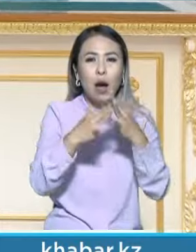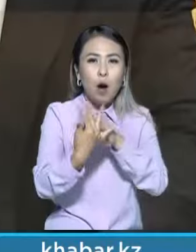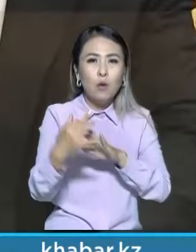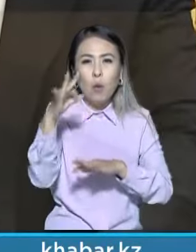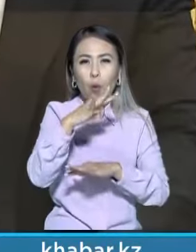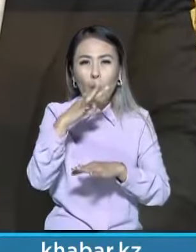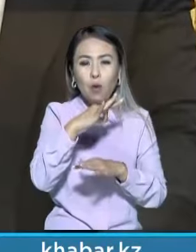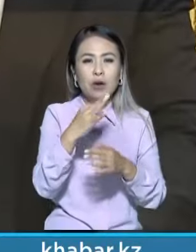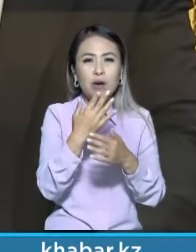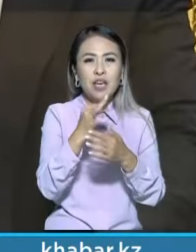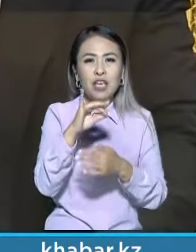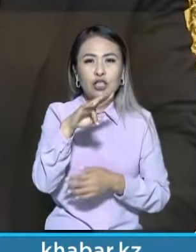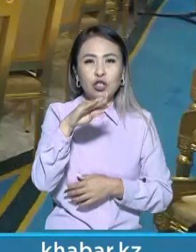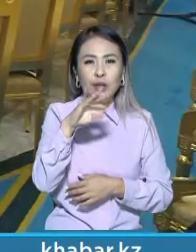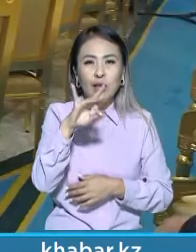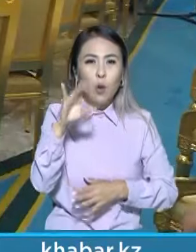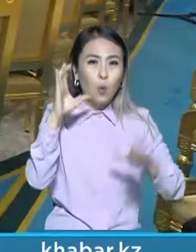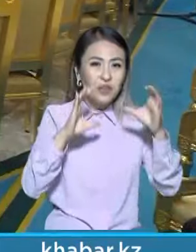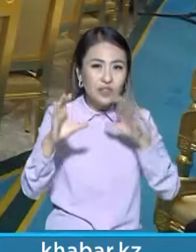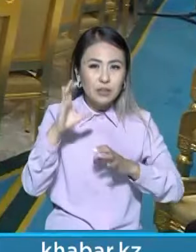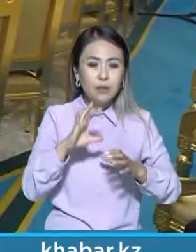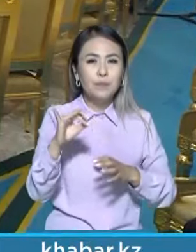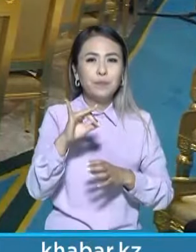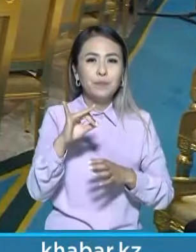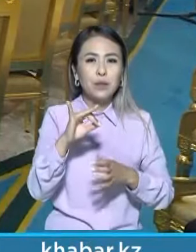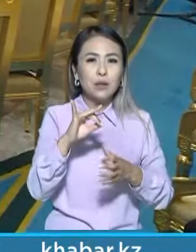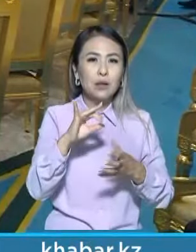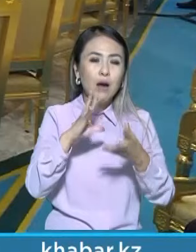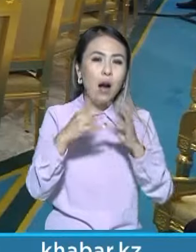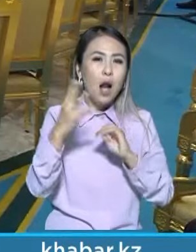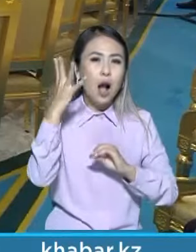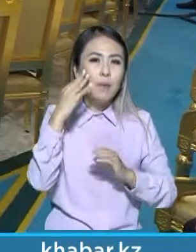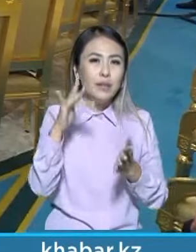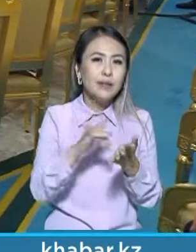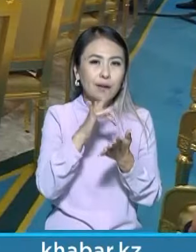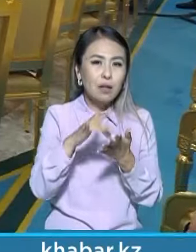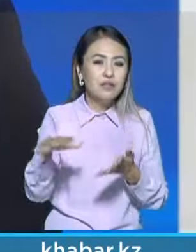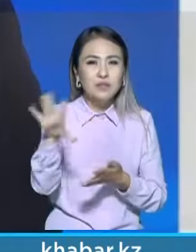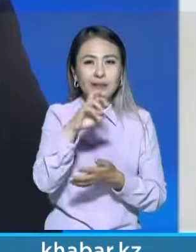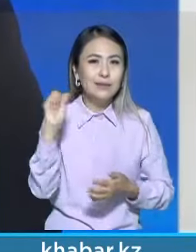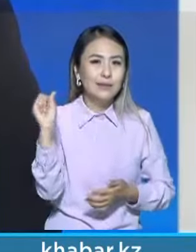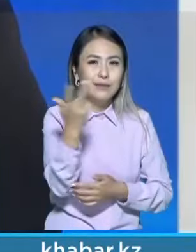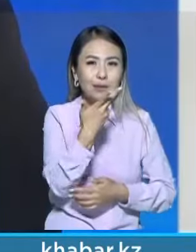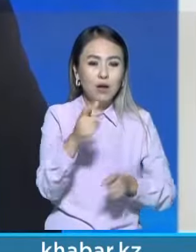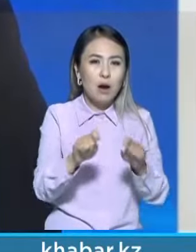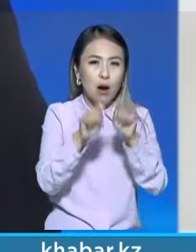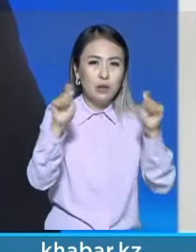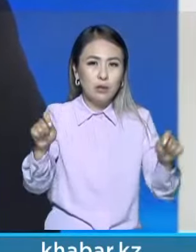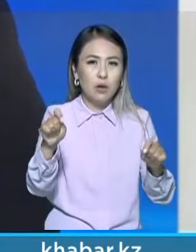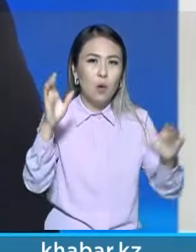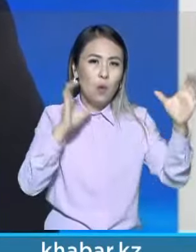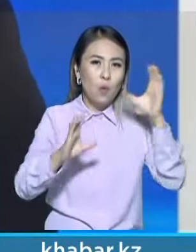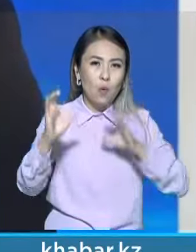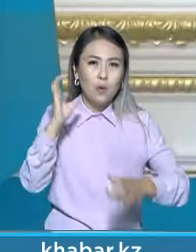механикаландыру инженерлері институты, Ұлттық Зерттеу университетінің Алматы қаласында филиалы ресми түрде ашылды. Готовы к открытию, просим